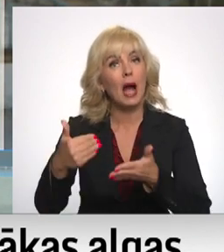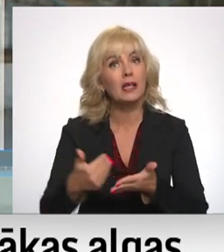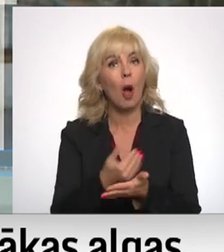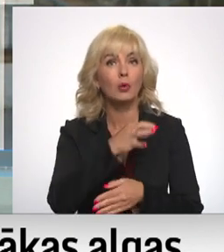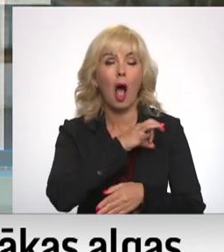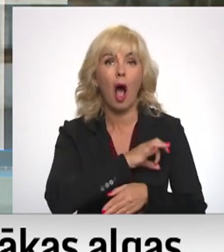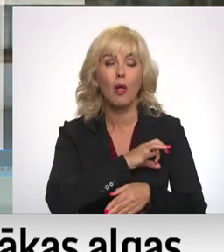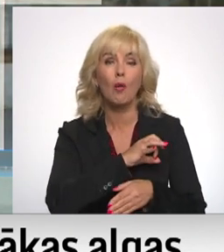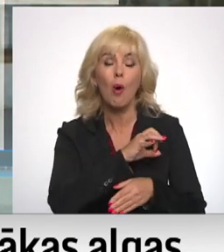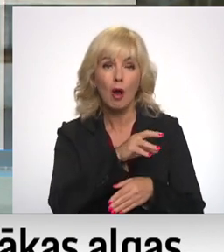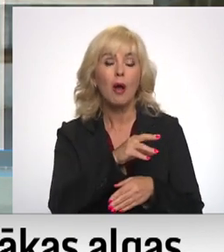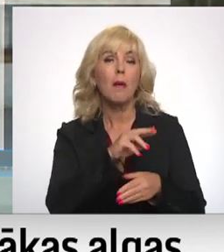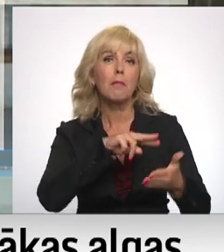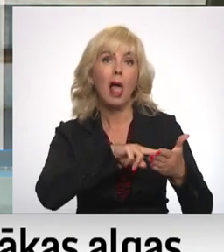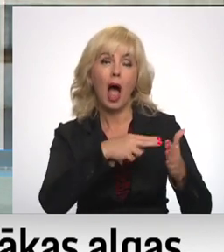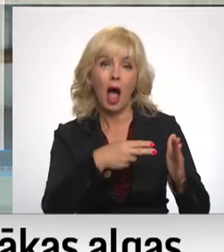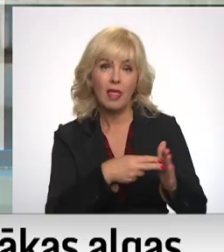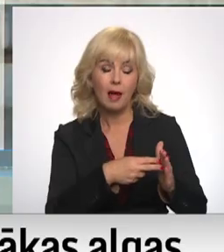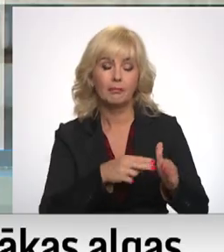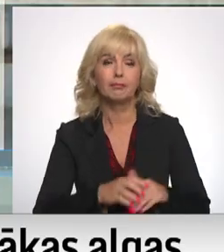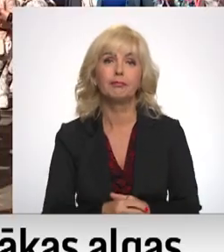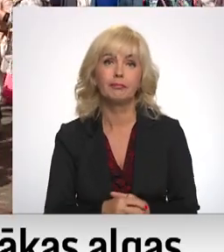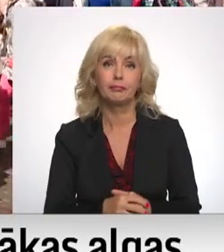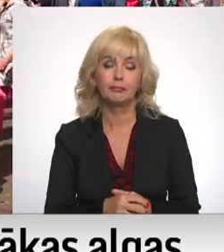algu modeļa. Vairāk stāstīja Ilja Kozins.